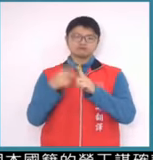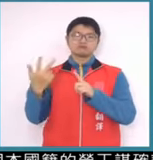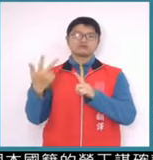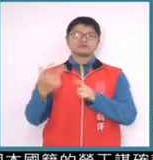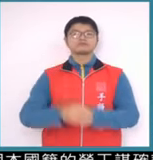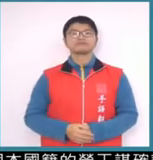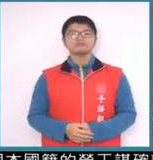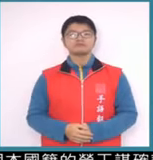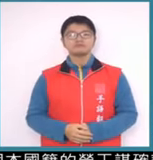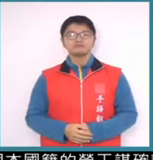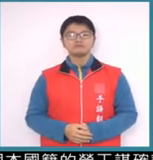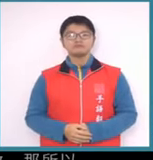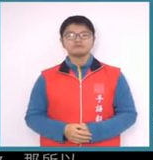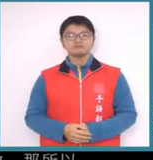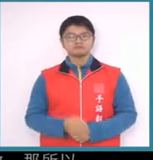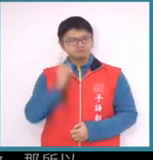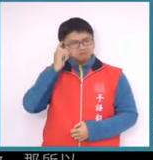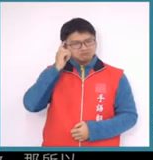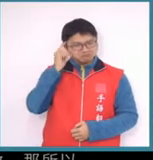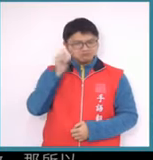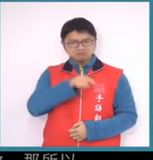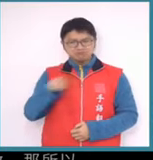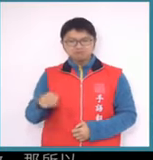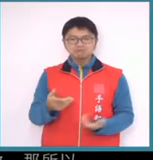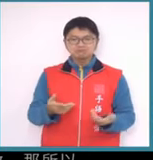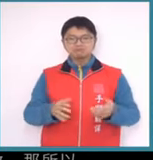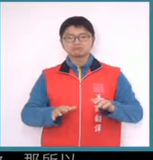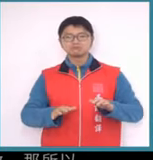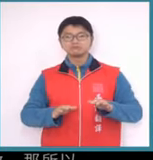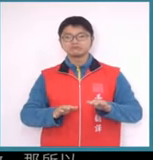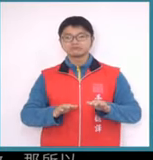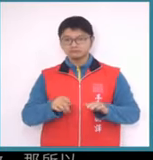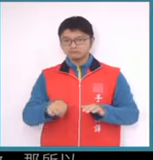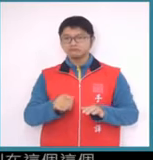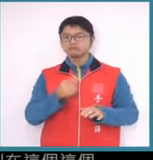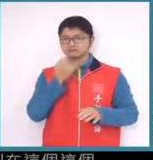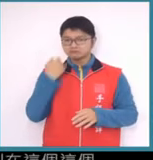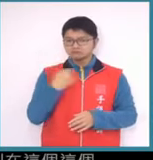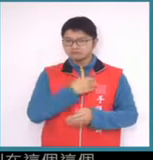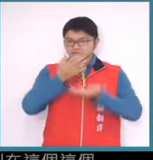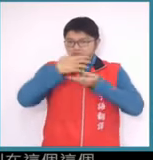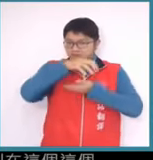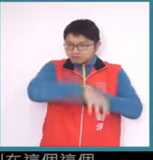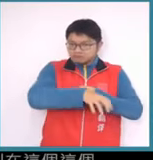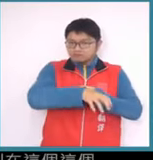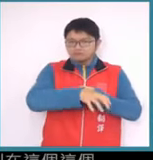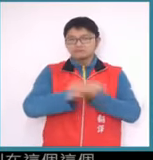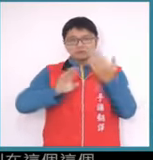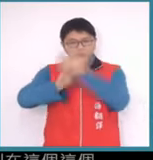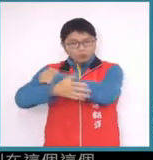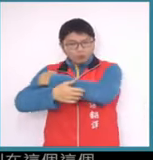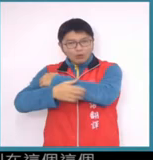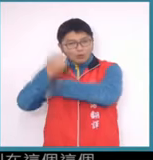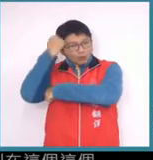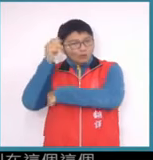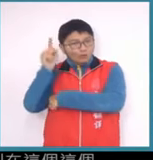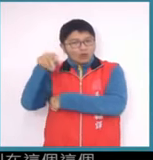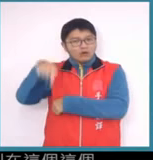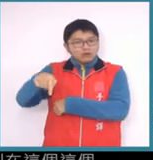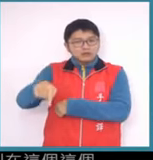所以研判在这个餐厅或者是移工宿舍的群聚感染